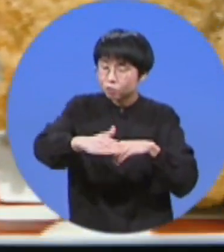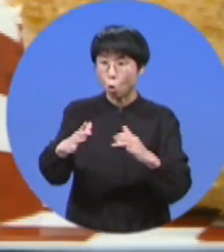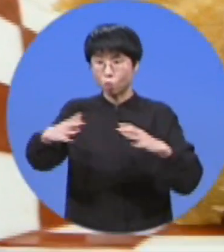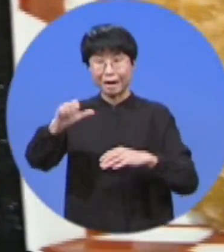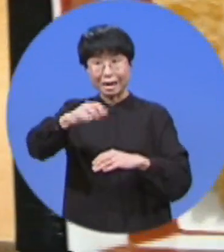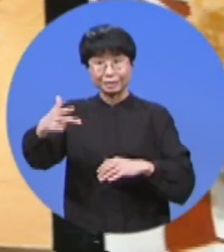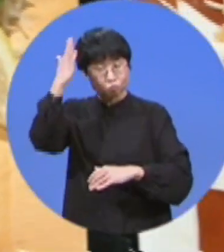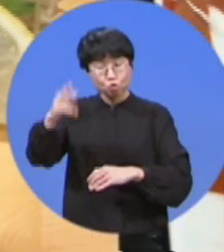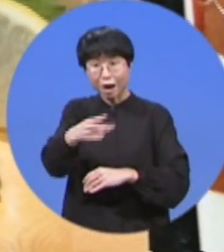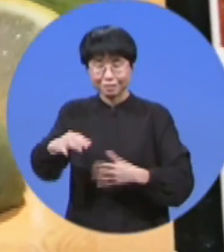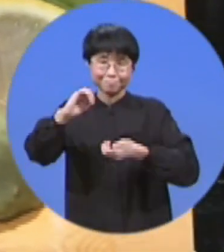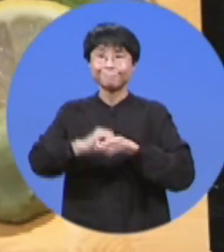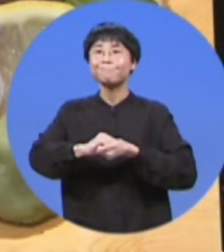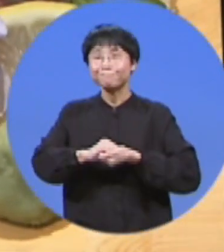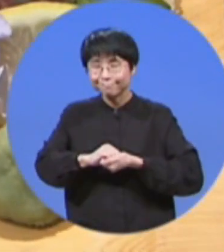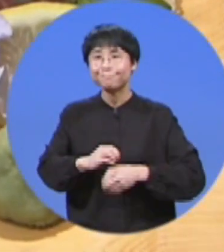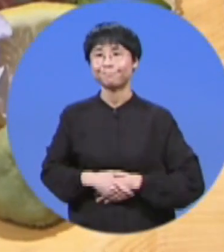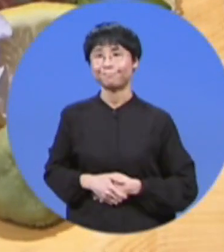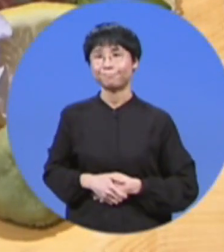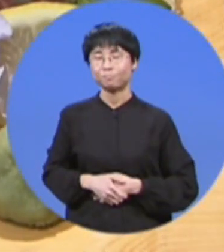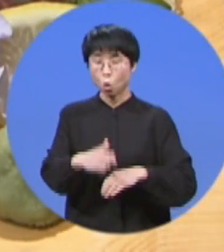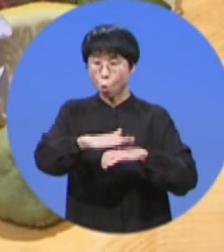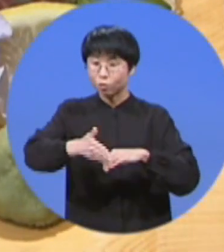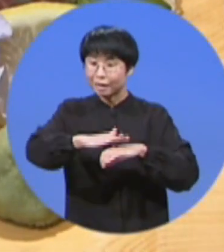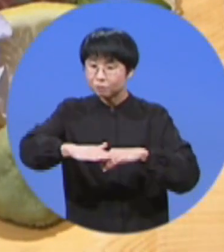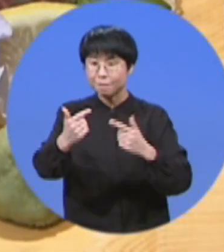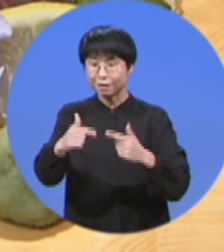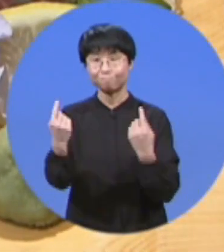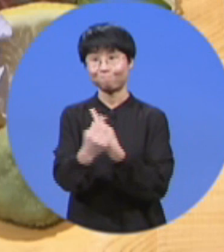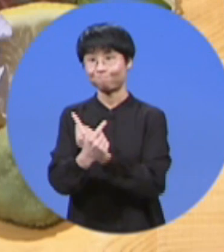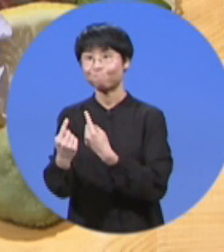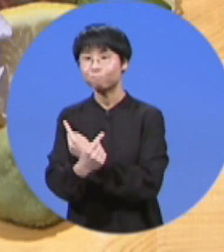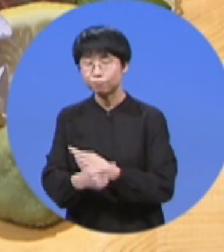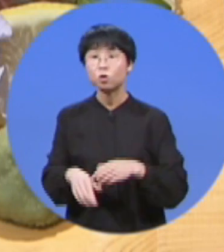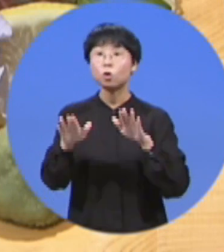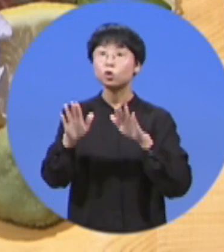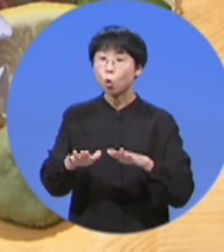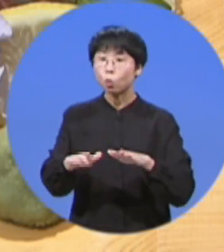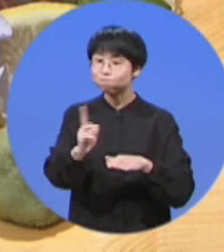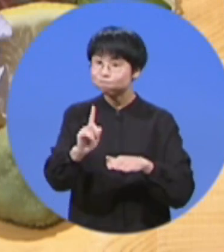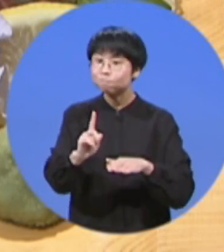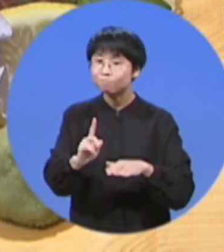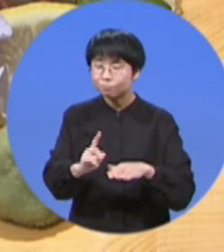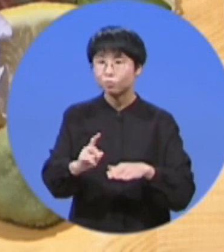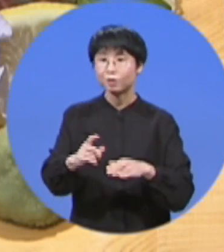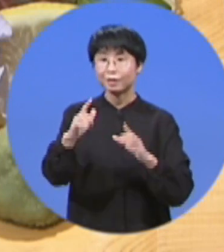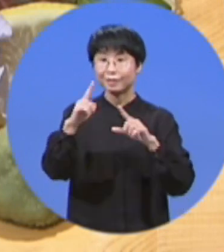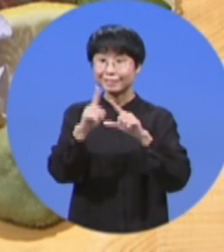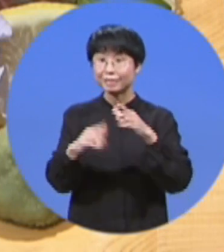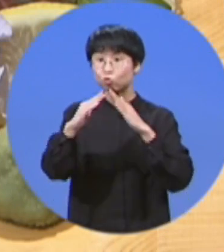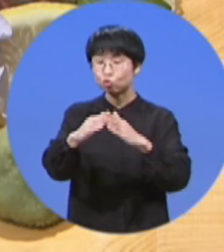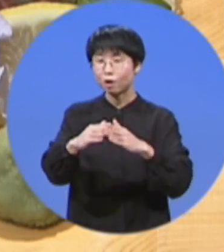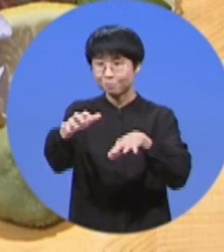がついた定食だそうです。お刺身は日によって変わり、今日の盛り合わせは千倉漁港で獲れ